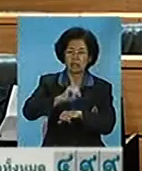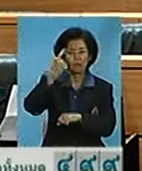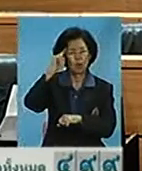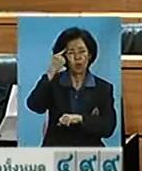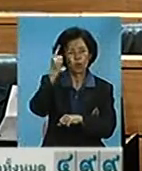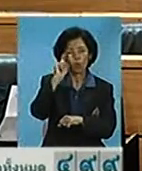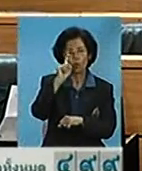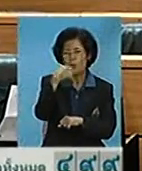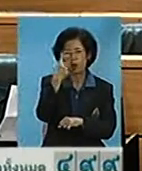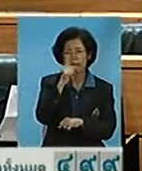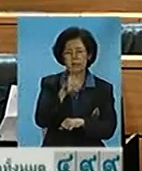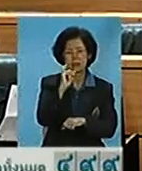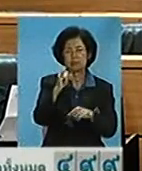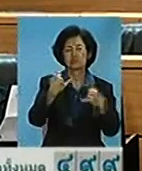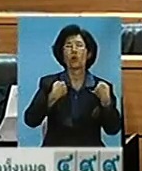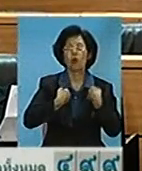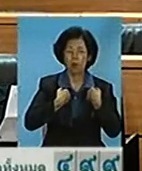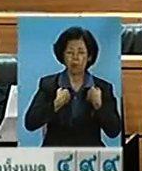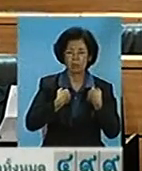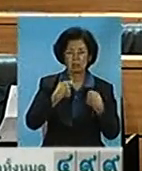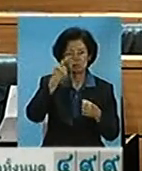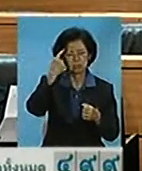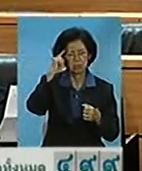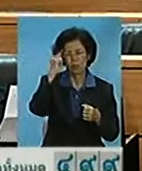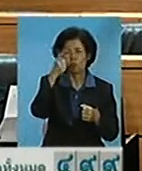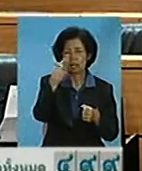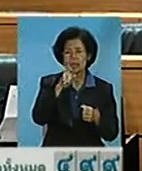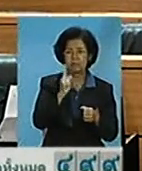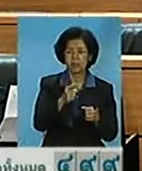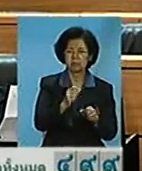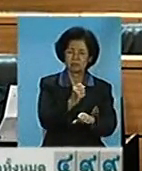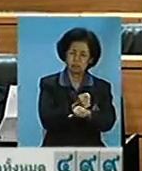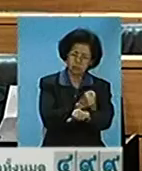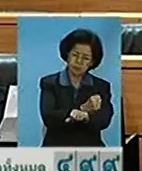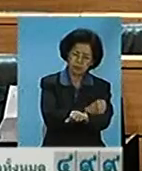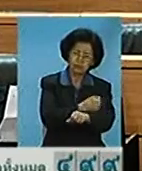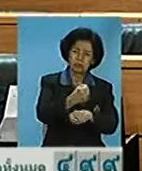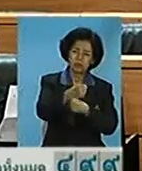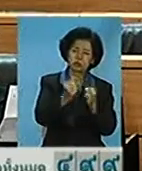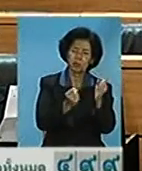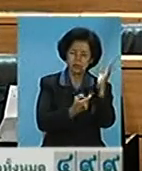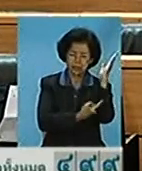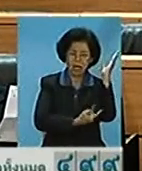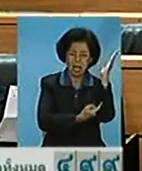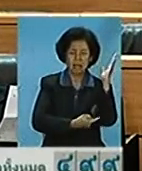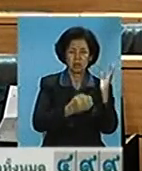เราไม่รู้ว่าใครเป็นเกษตรกรเป็นแรงงานชาวสวนยางวันนี้เราไม่รู้ครับ